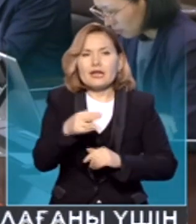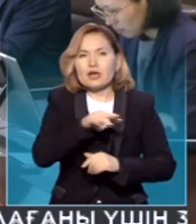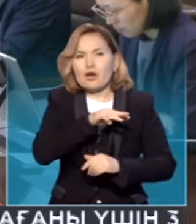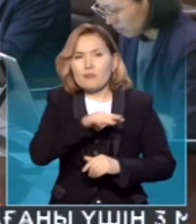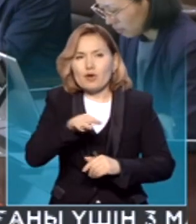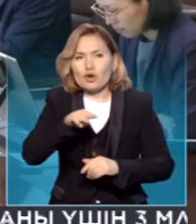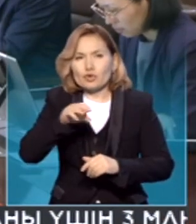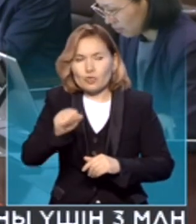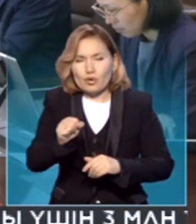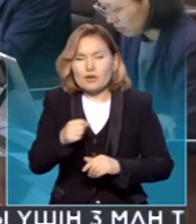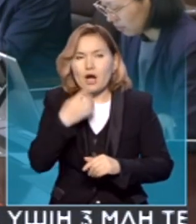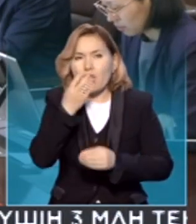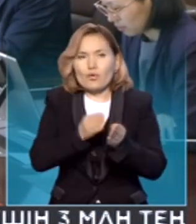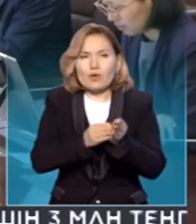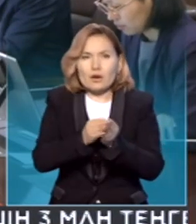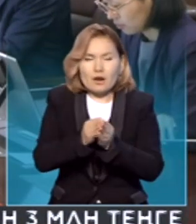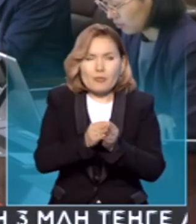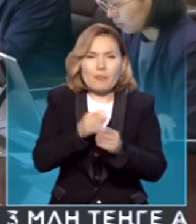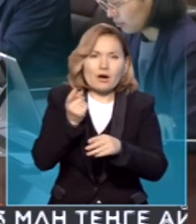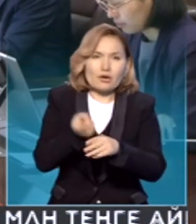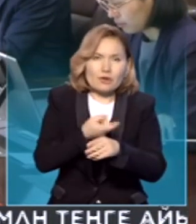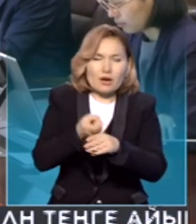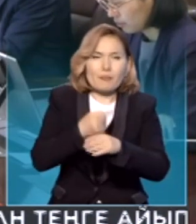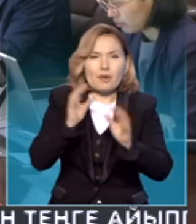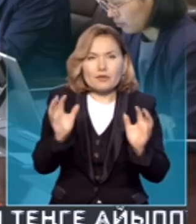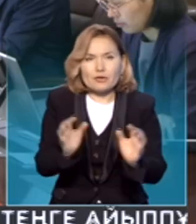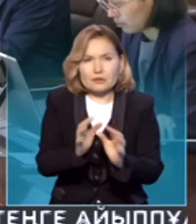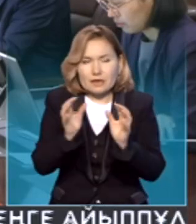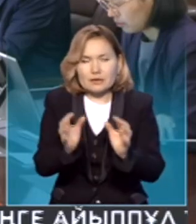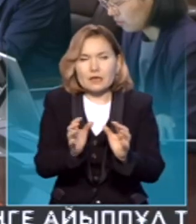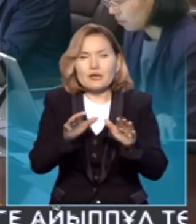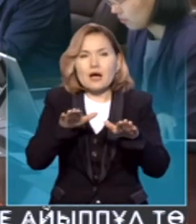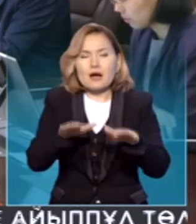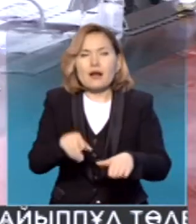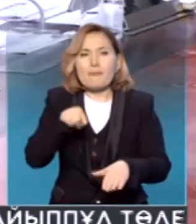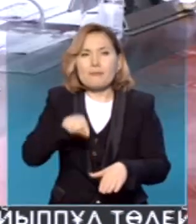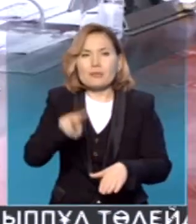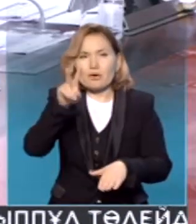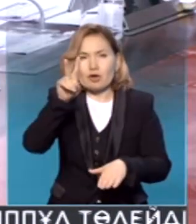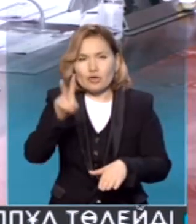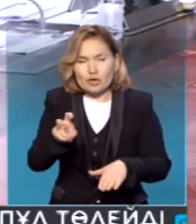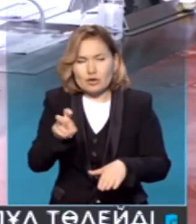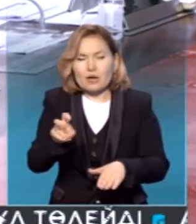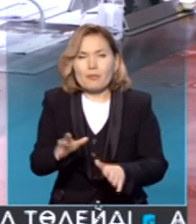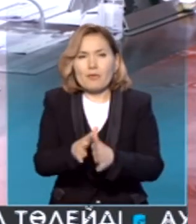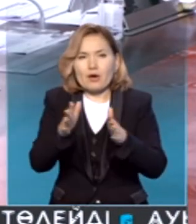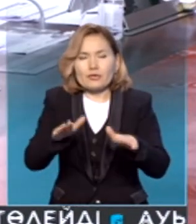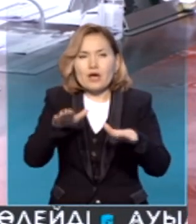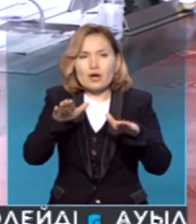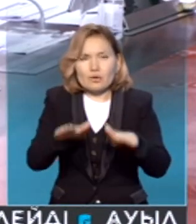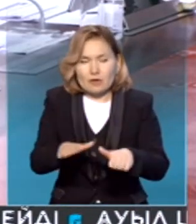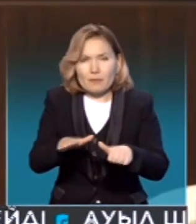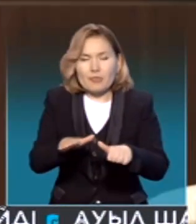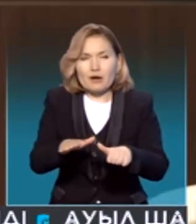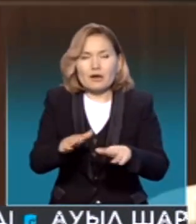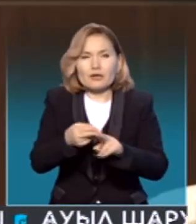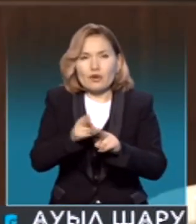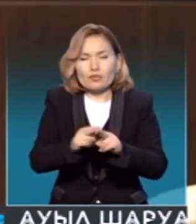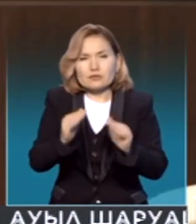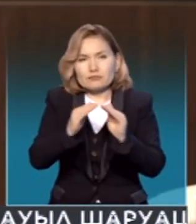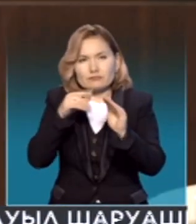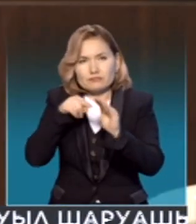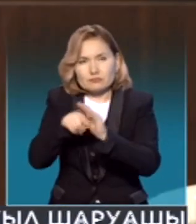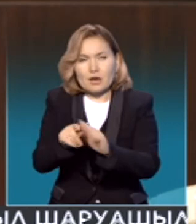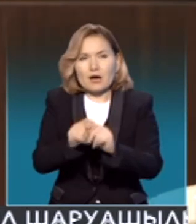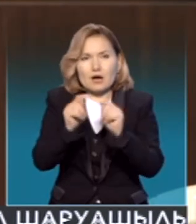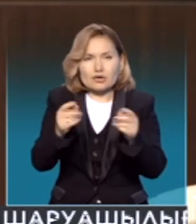жуық көкөністер мен жемістердің сақтайтын 1200-ден астам нысандар бар. Бірақ бұл